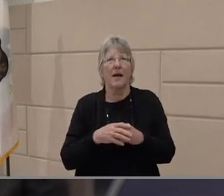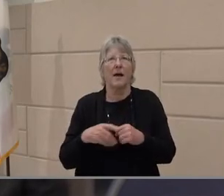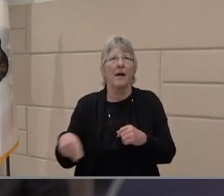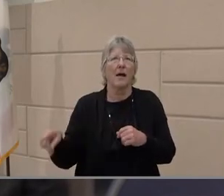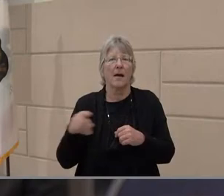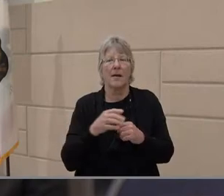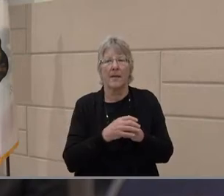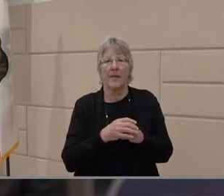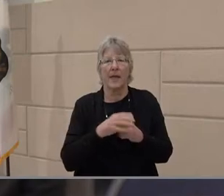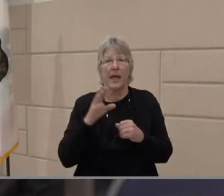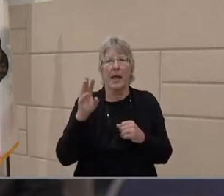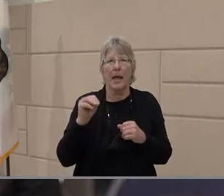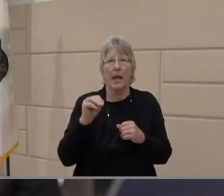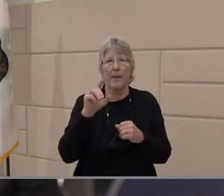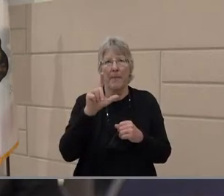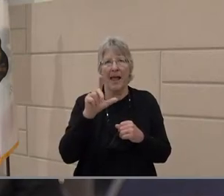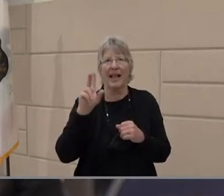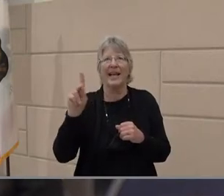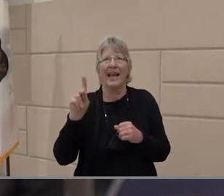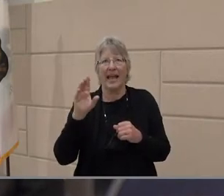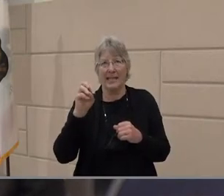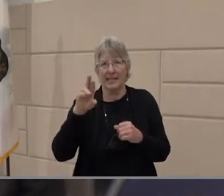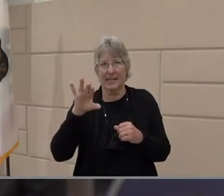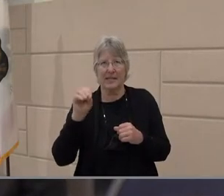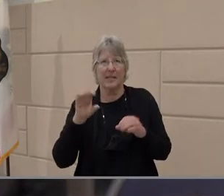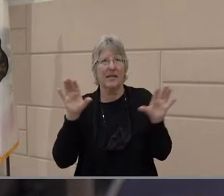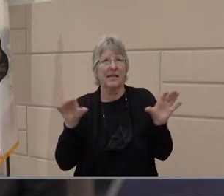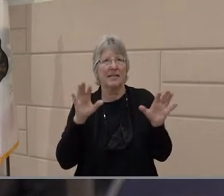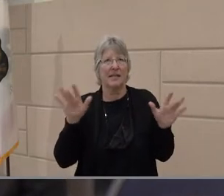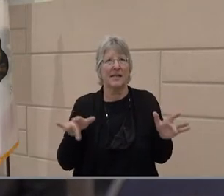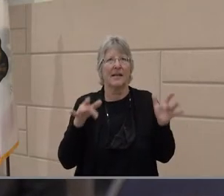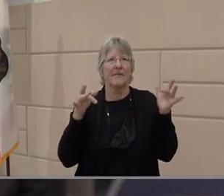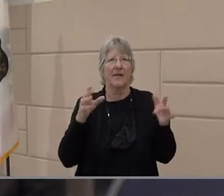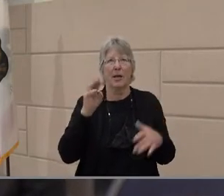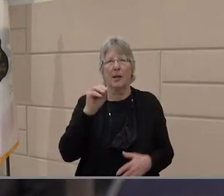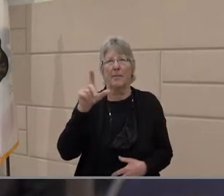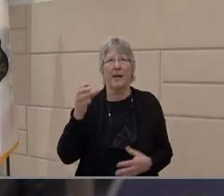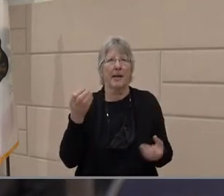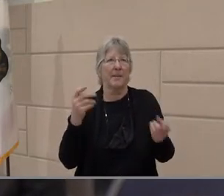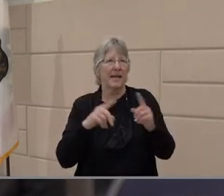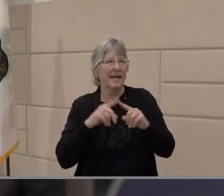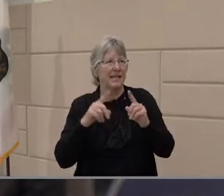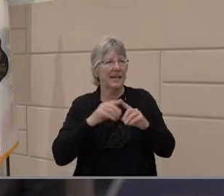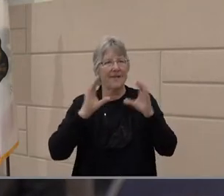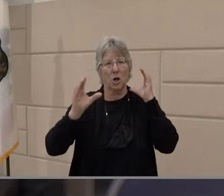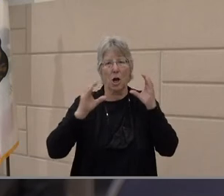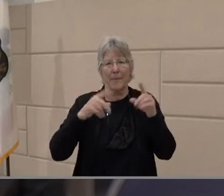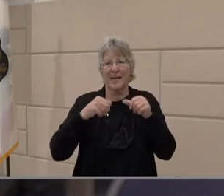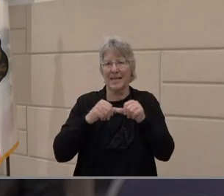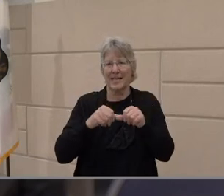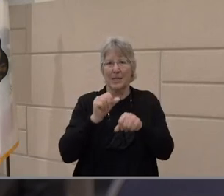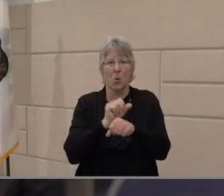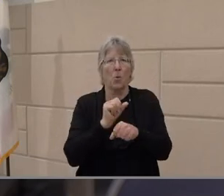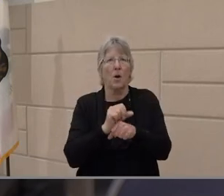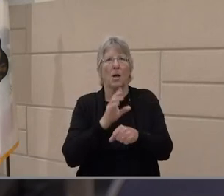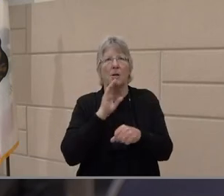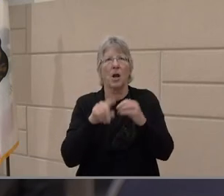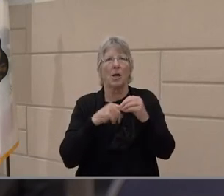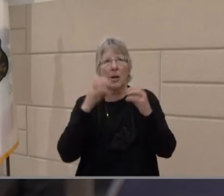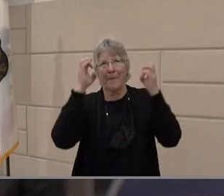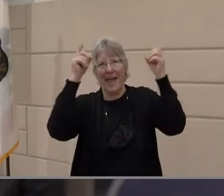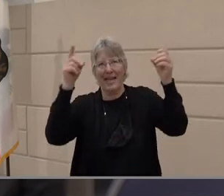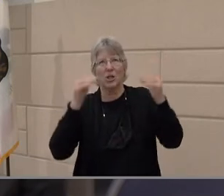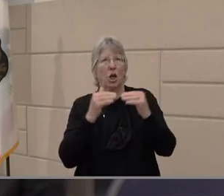ត្យតាក់ទងអំពីថ្ងៃអបអររំលឹកស្នាដៃរប